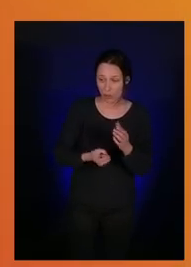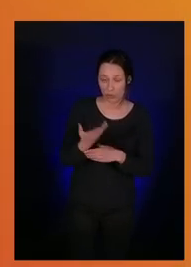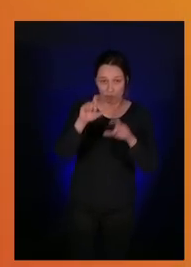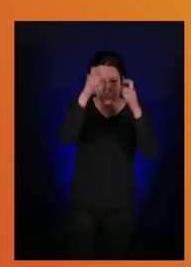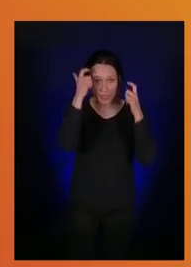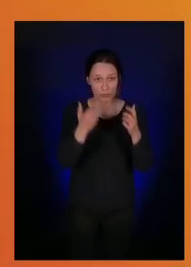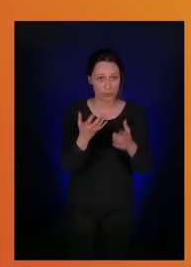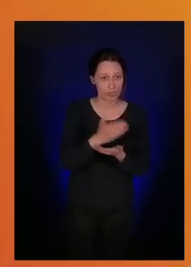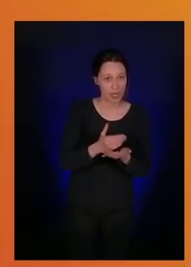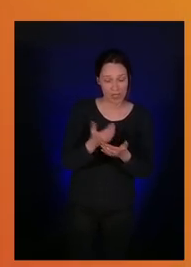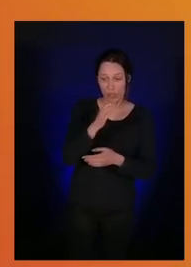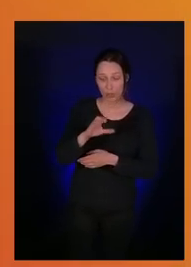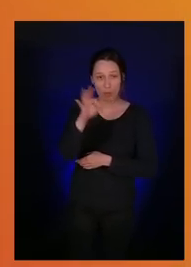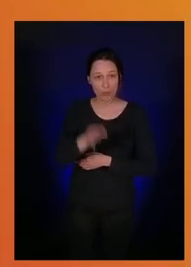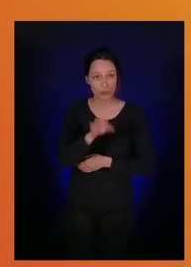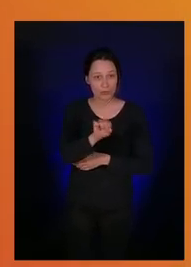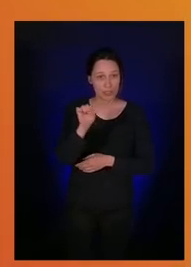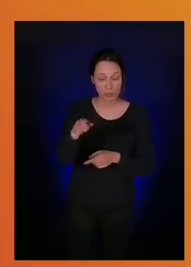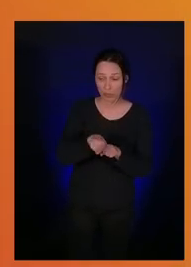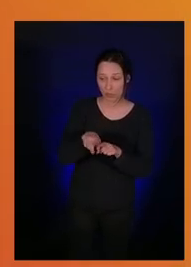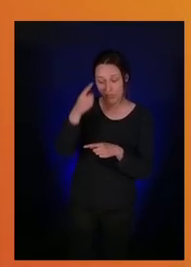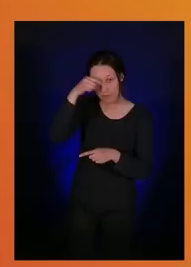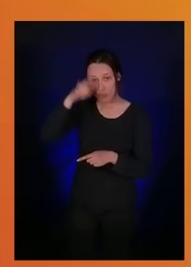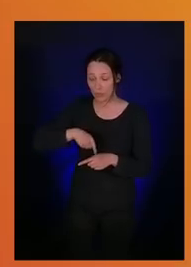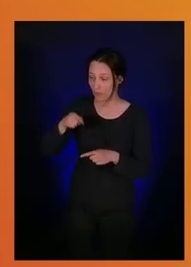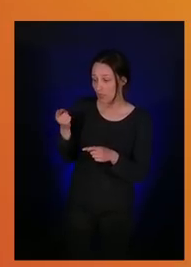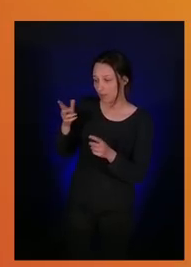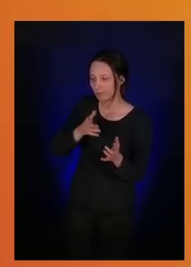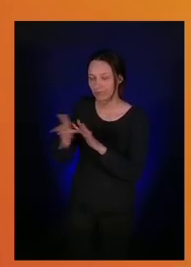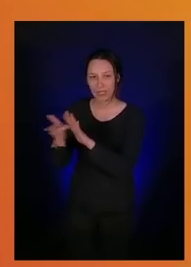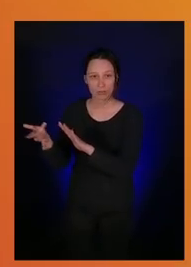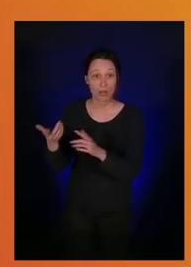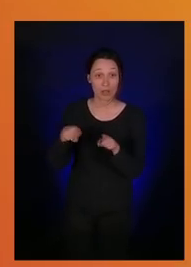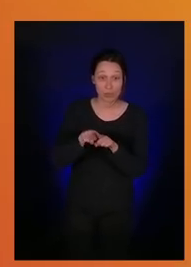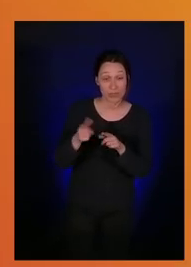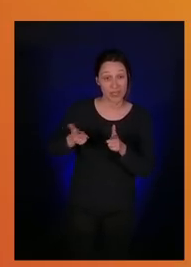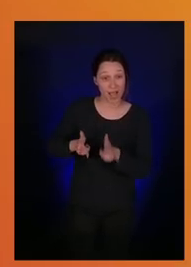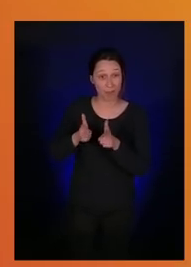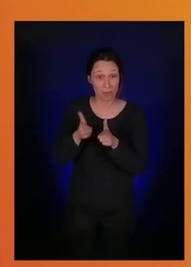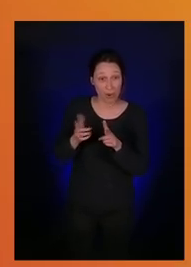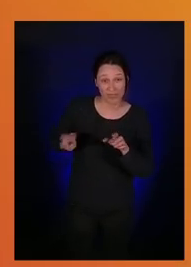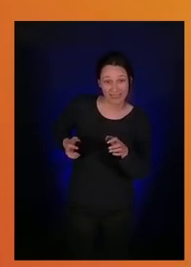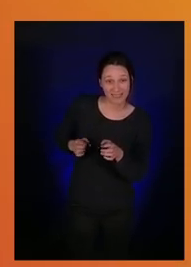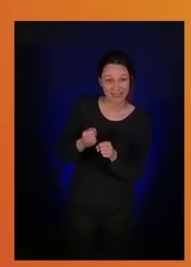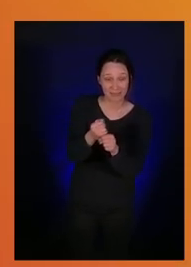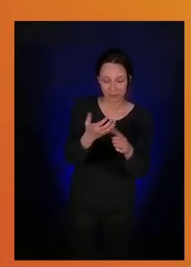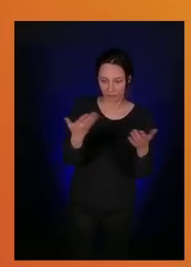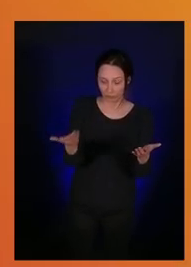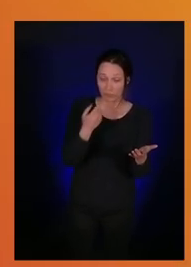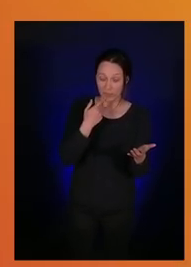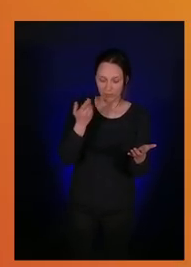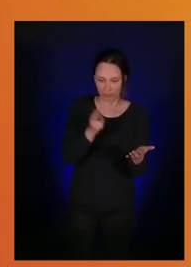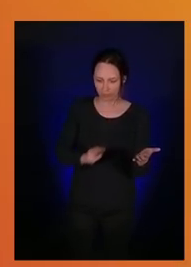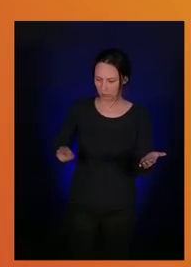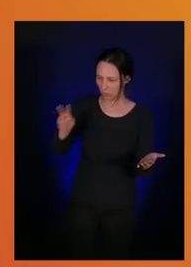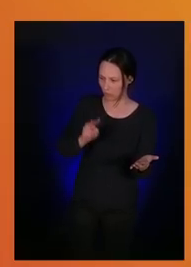100% sécu, la politique migratoire et la nouvelle course aux armements. Le bilan d'activité tel que présenté ne nous semble pas correspondre à ce qu'on pourrait attendre